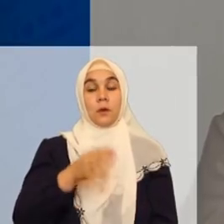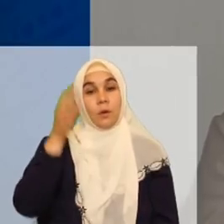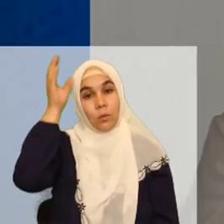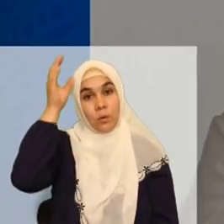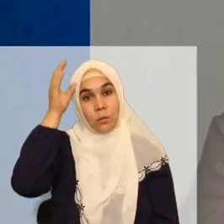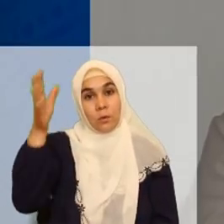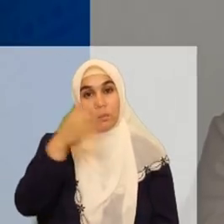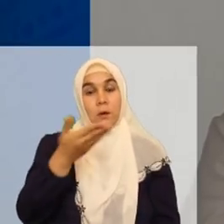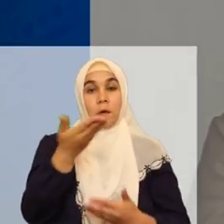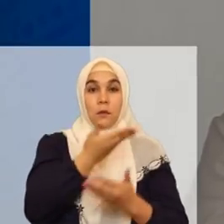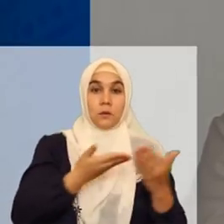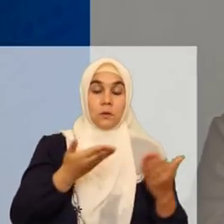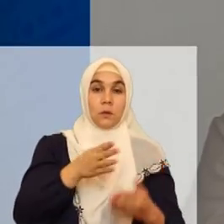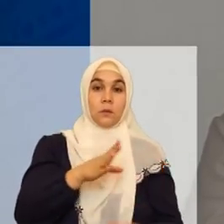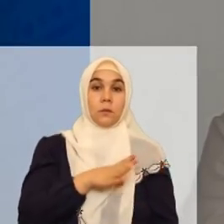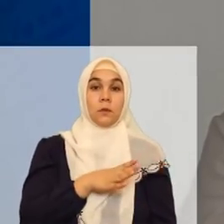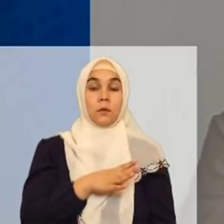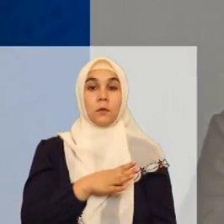ulamolarimiz bilan maslahat qilib